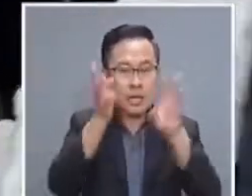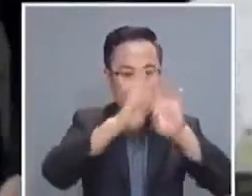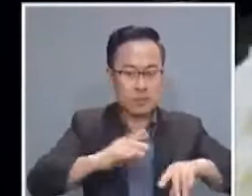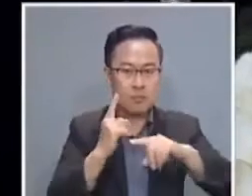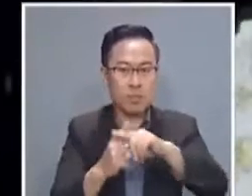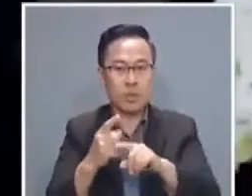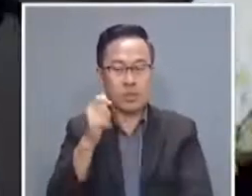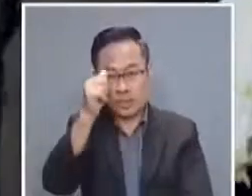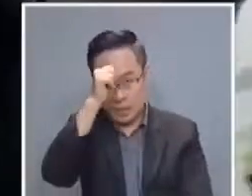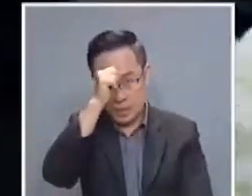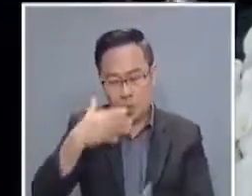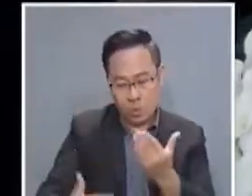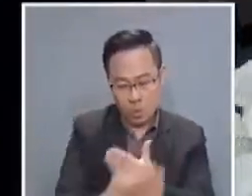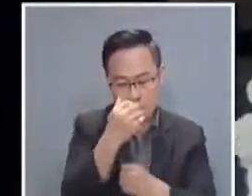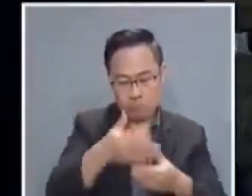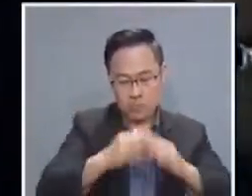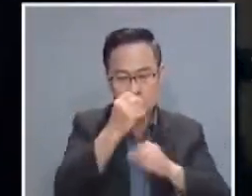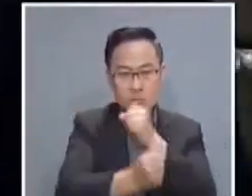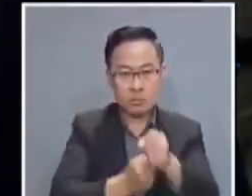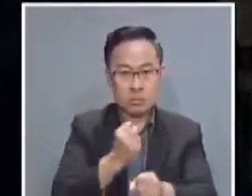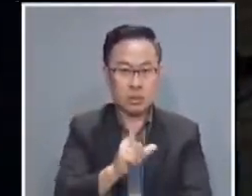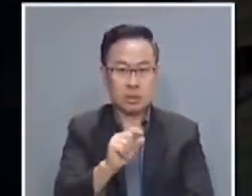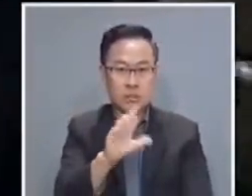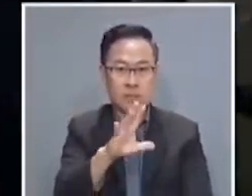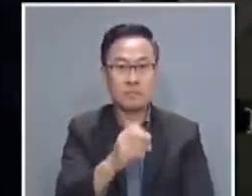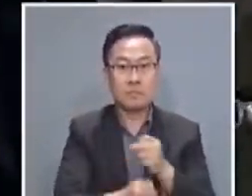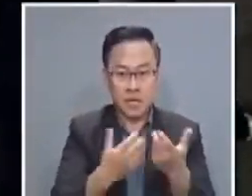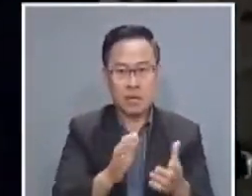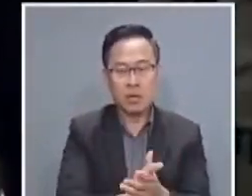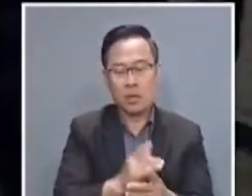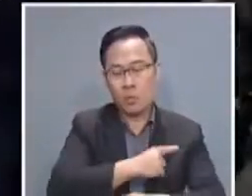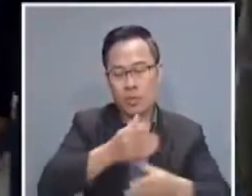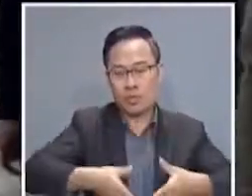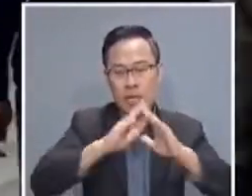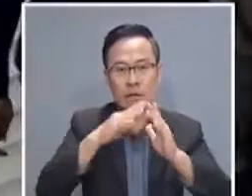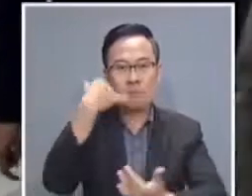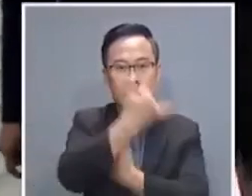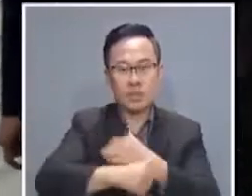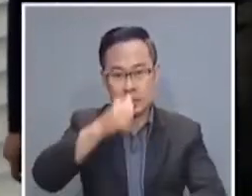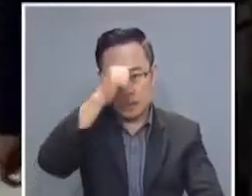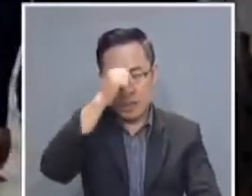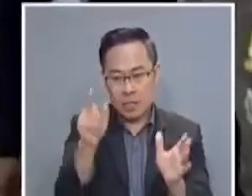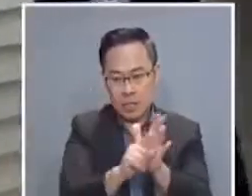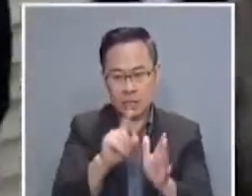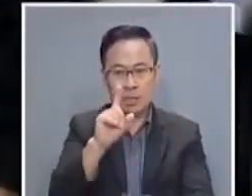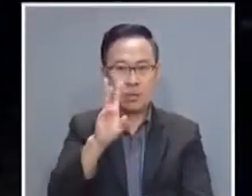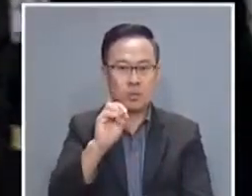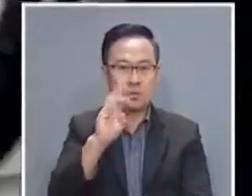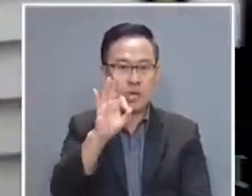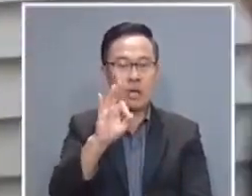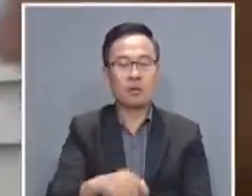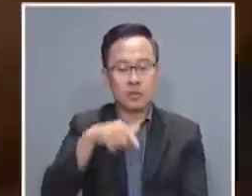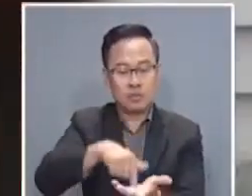เดียในโอกาสครบรอบความสัมพันธ์25ปีและเข้าร่วมงานวันสถาปนาสาธารณรัฐอินเดียครั้งที่69ณ